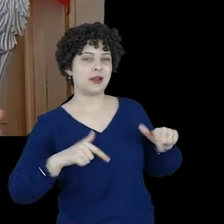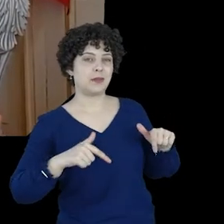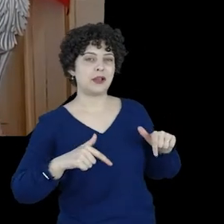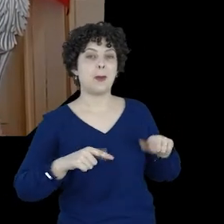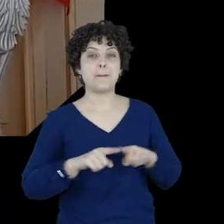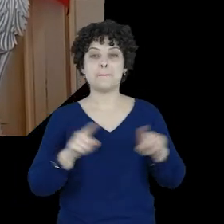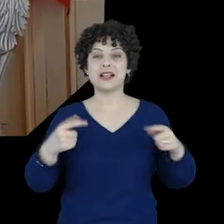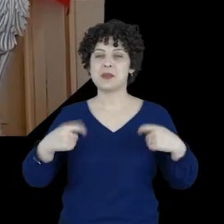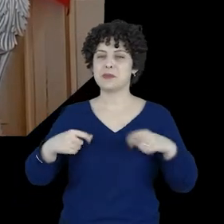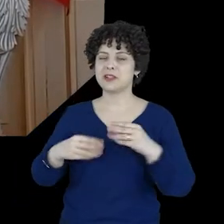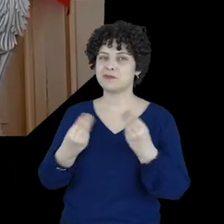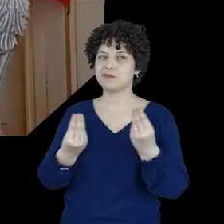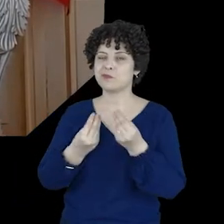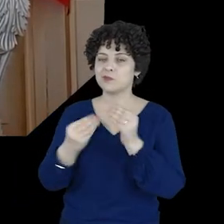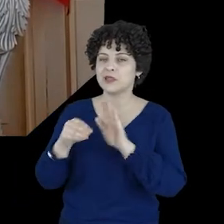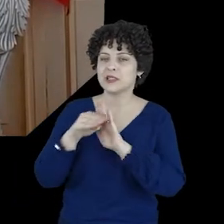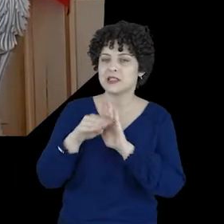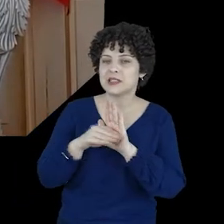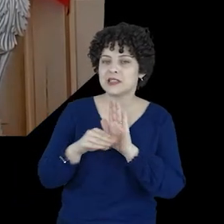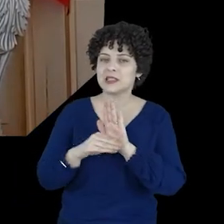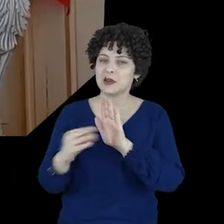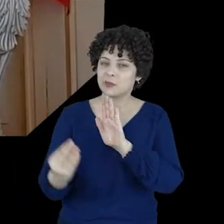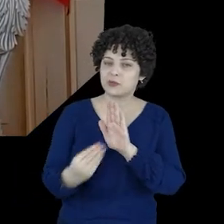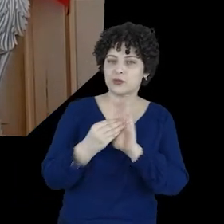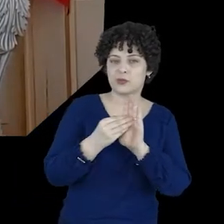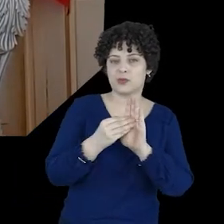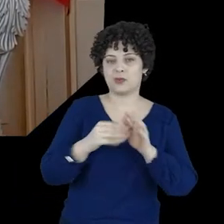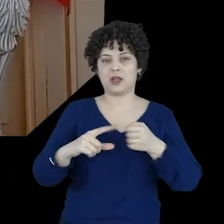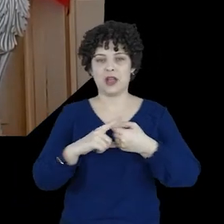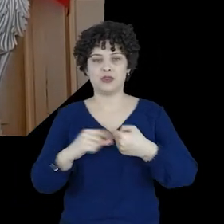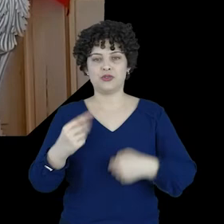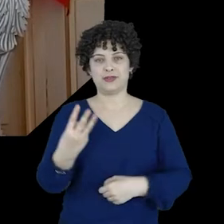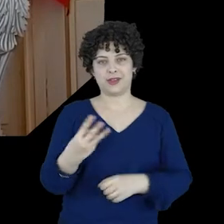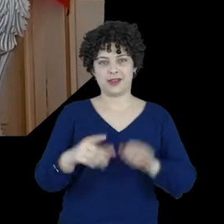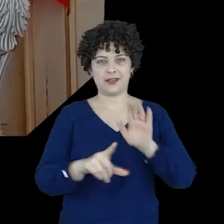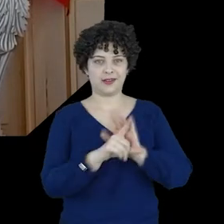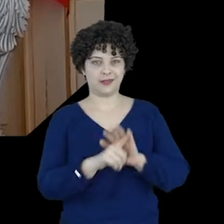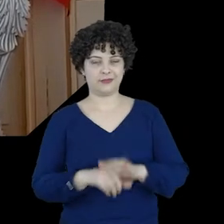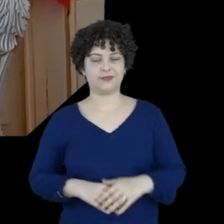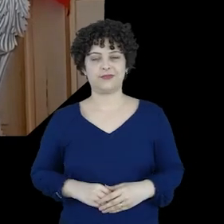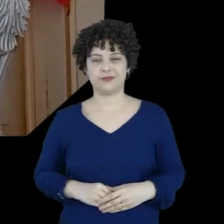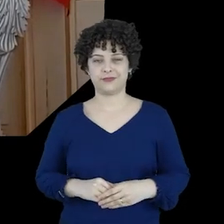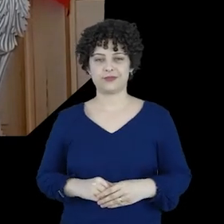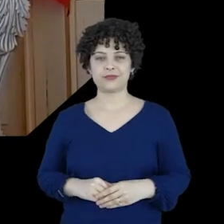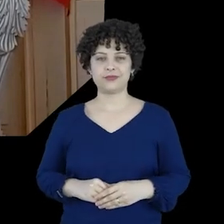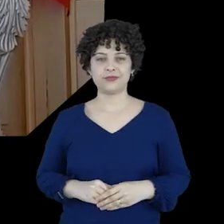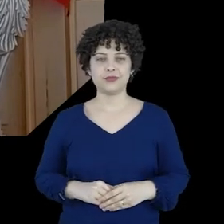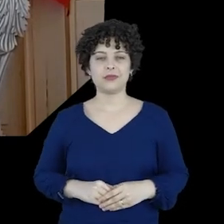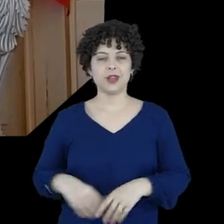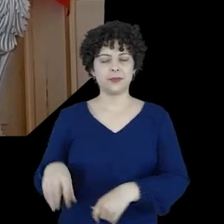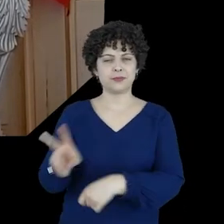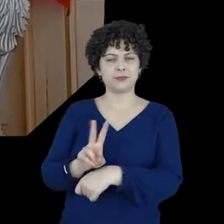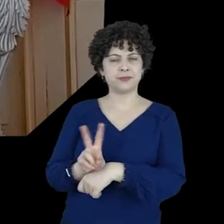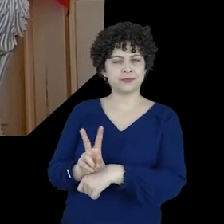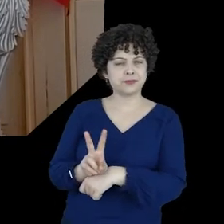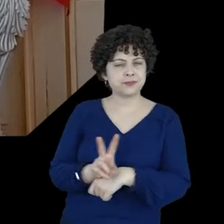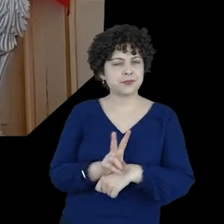fait du travail, mais qui nécessitait d'être encadrée, et c'est l'article 3 de la loi. Bien entendu,